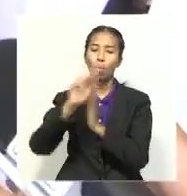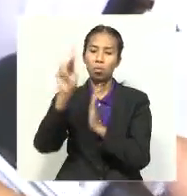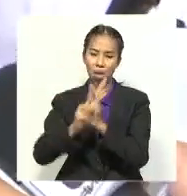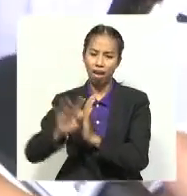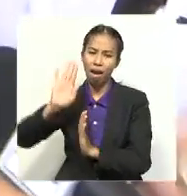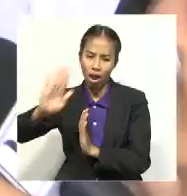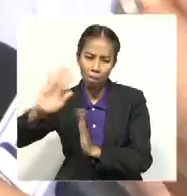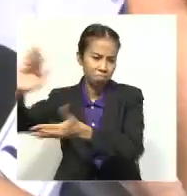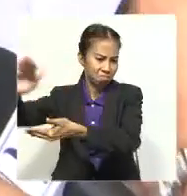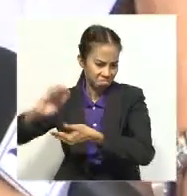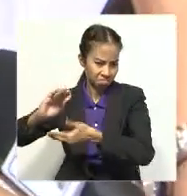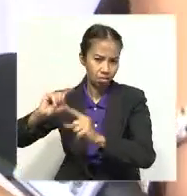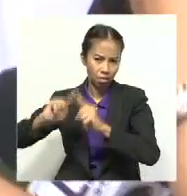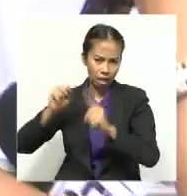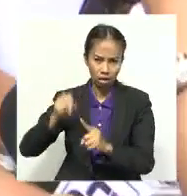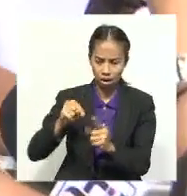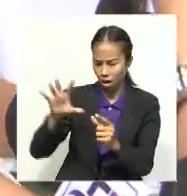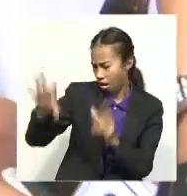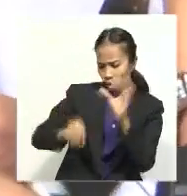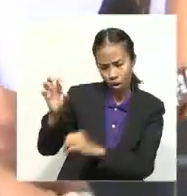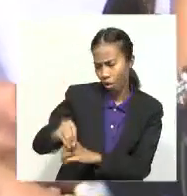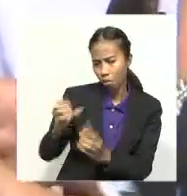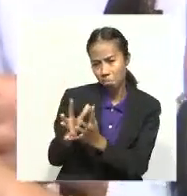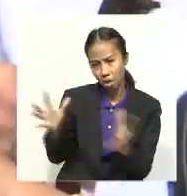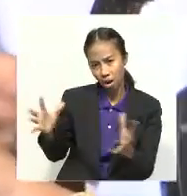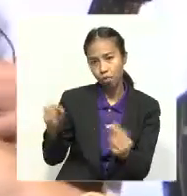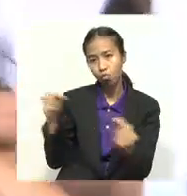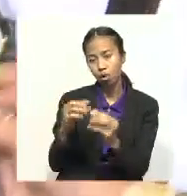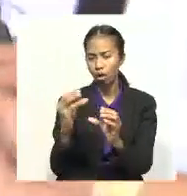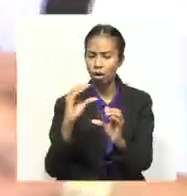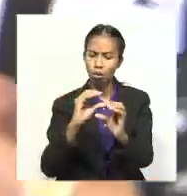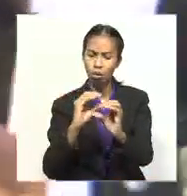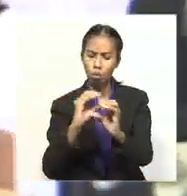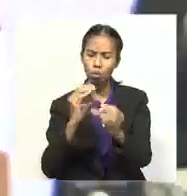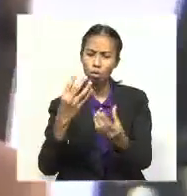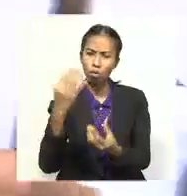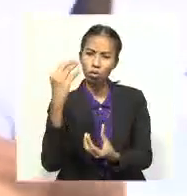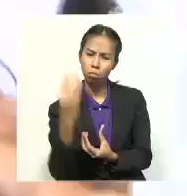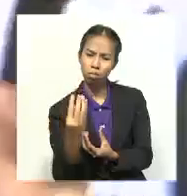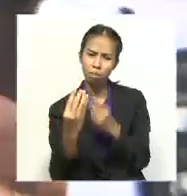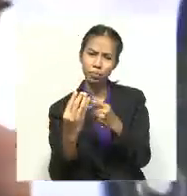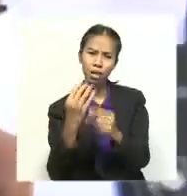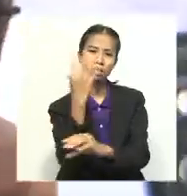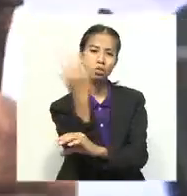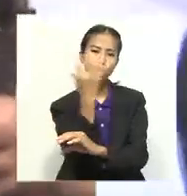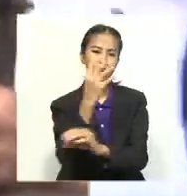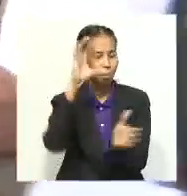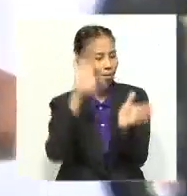าเป็นจำนวนมากนั่นก็คือหลอดจอแก้วจอทีวีที่เป็นจอแก้วแบบนี้นะครับ